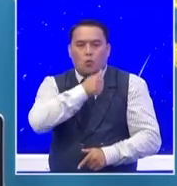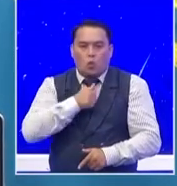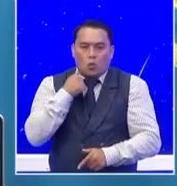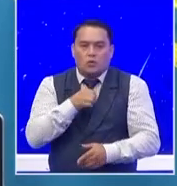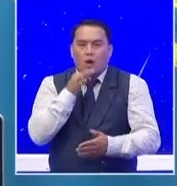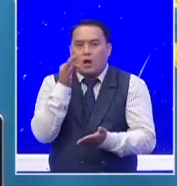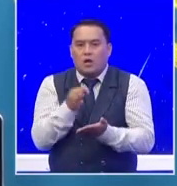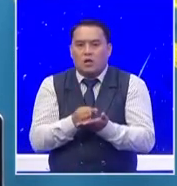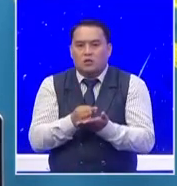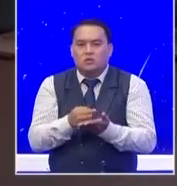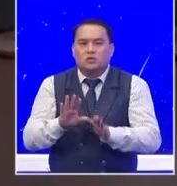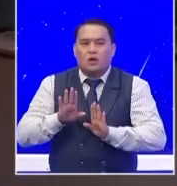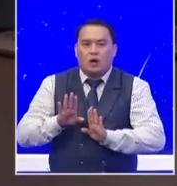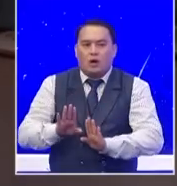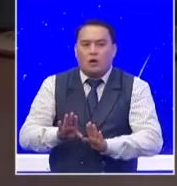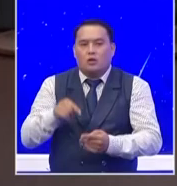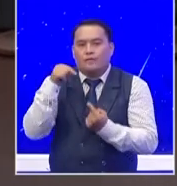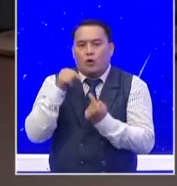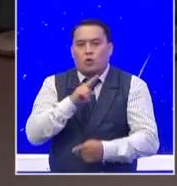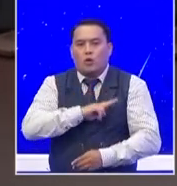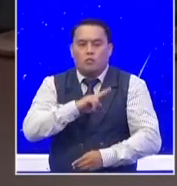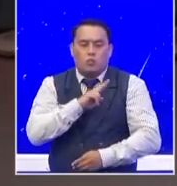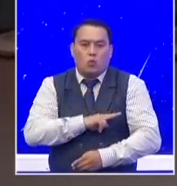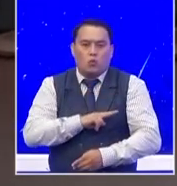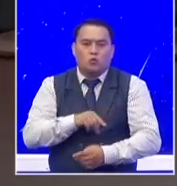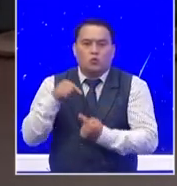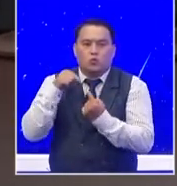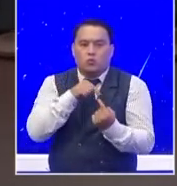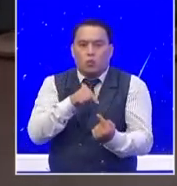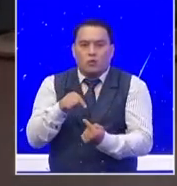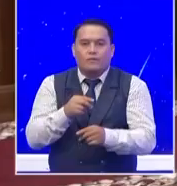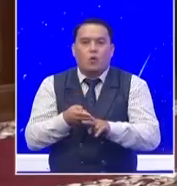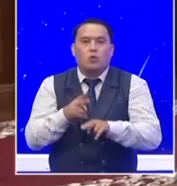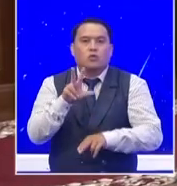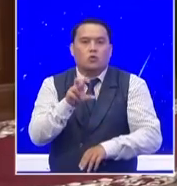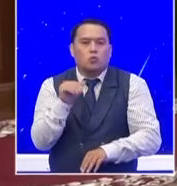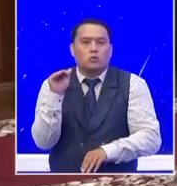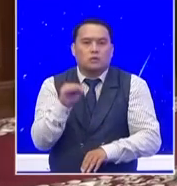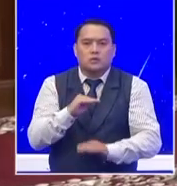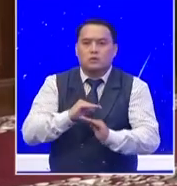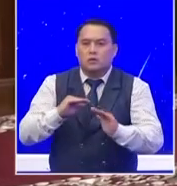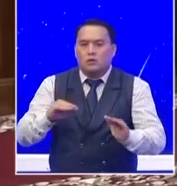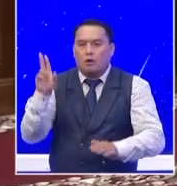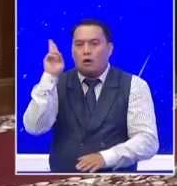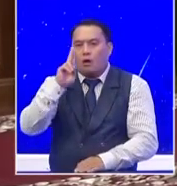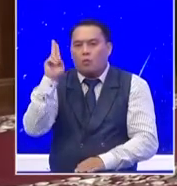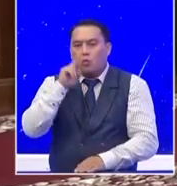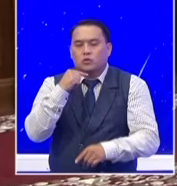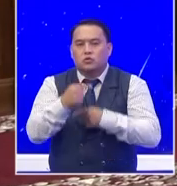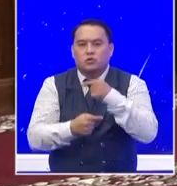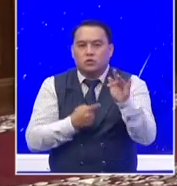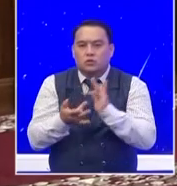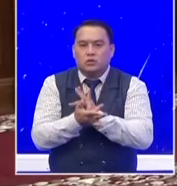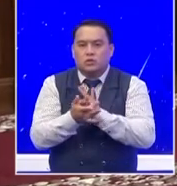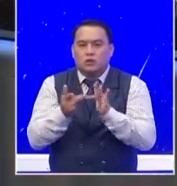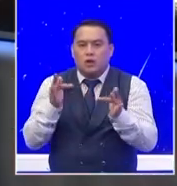отчету курирующего зама, соответствующая работа проводится должным образом. Свыше 300 тысяч детей будут обучаться через